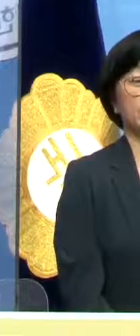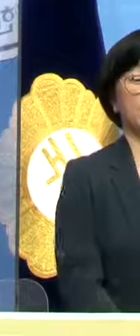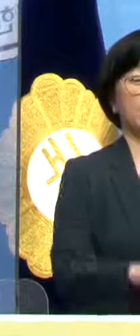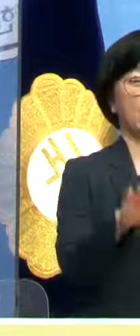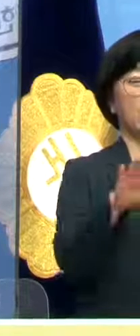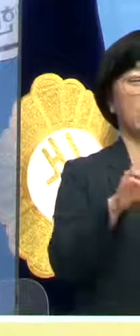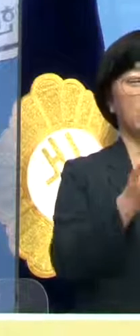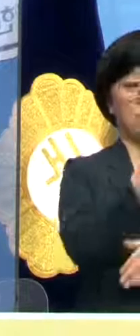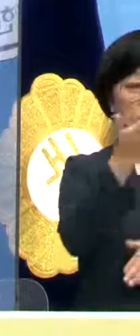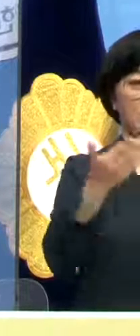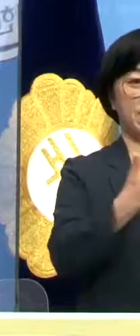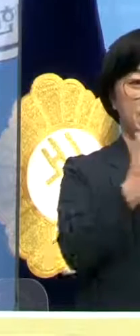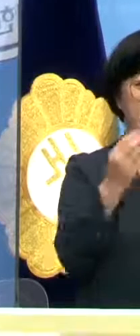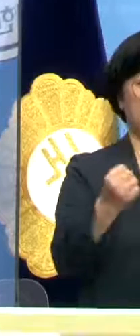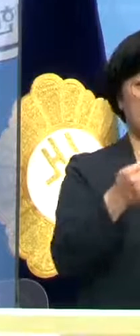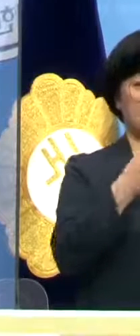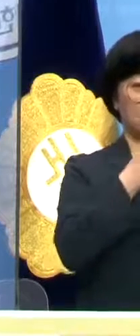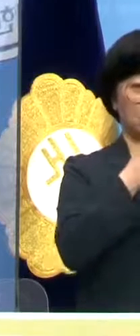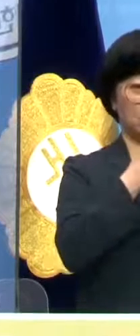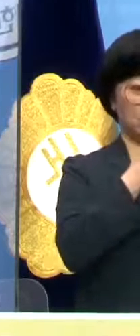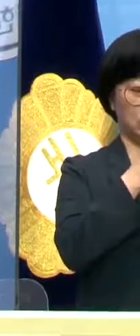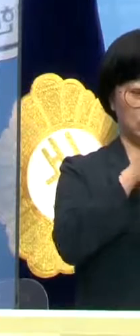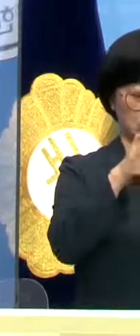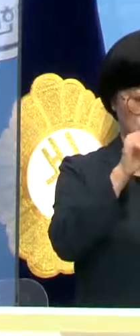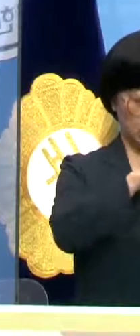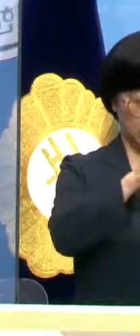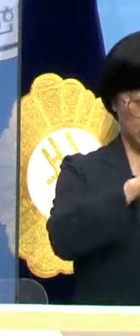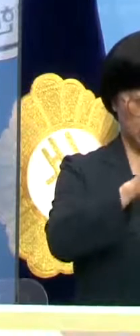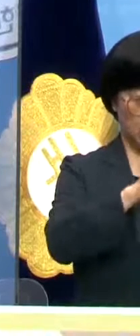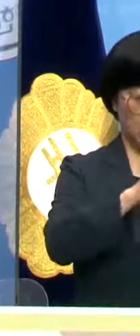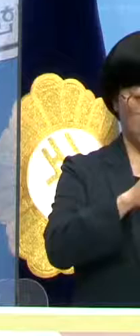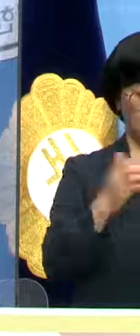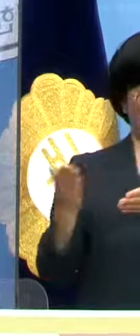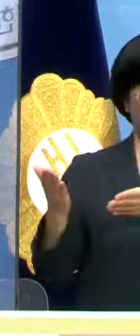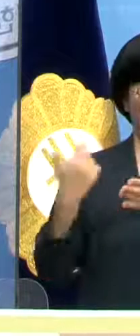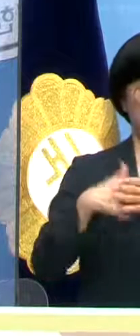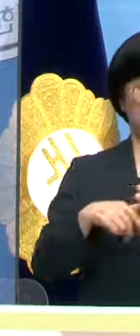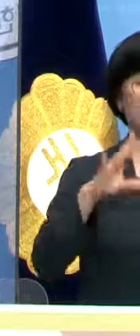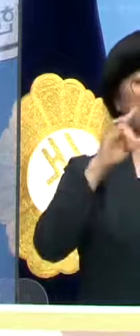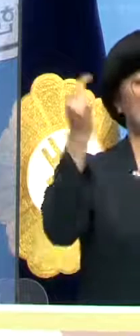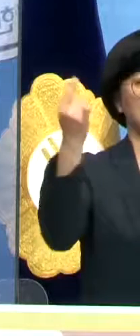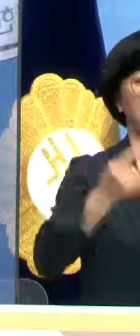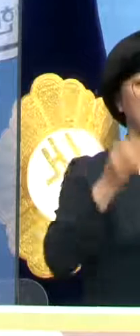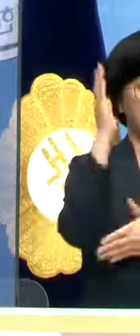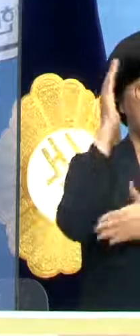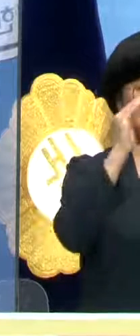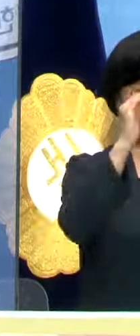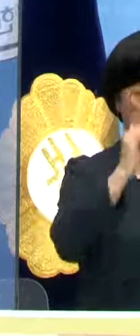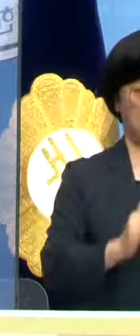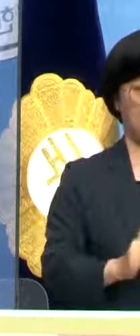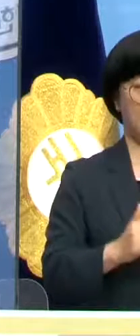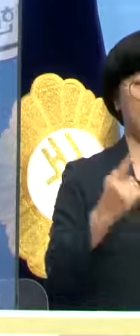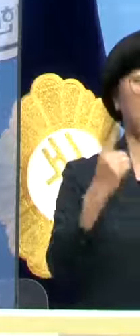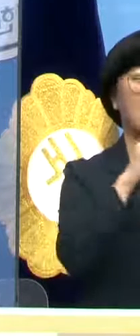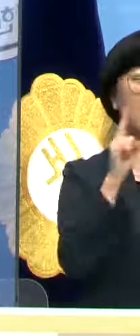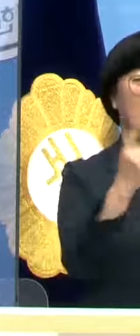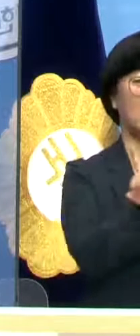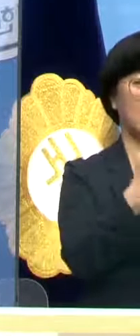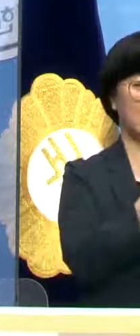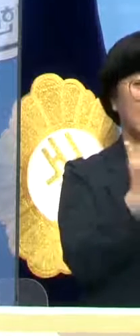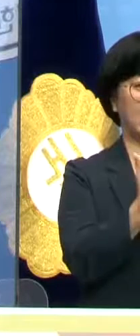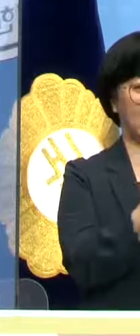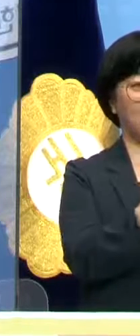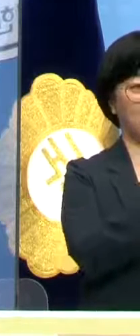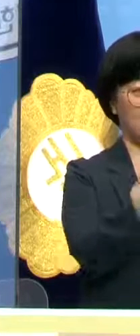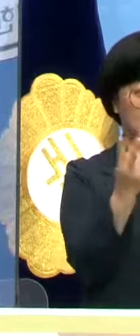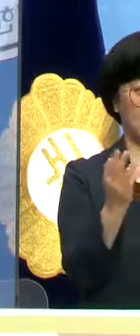4 우리 언론인 여러분들 많은 취지 부탁드리구요 그리고 찬호 큰 아니메 오늘 발언과 관련 된 것은 저희가 번역해서 보도자료로